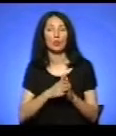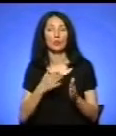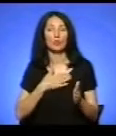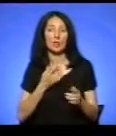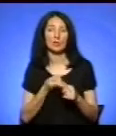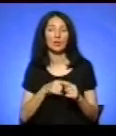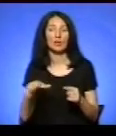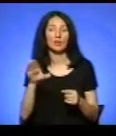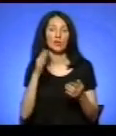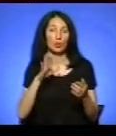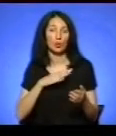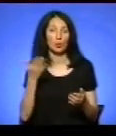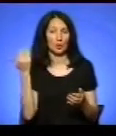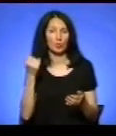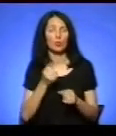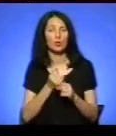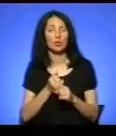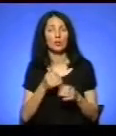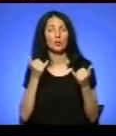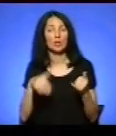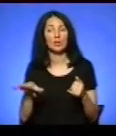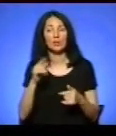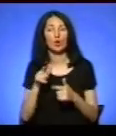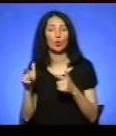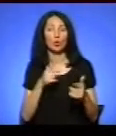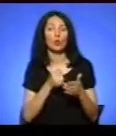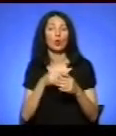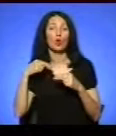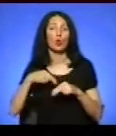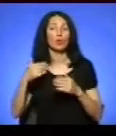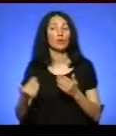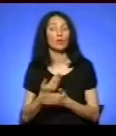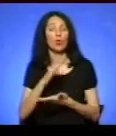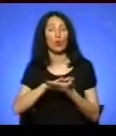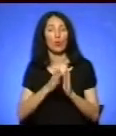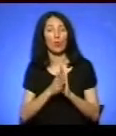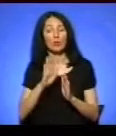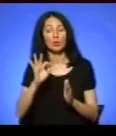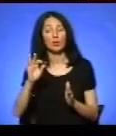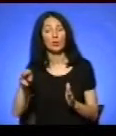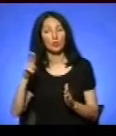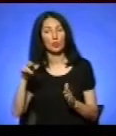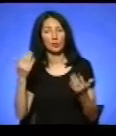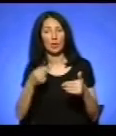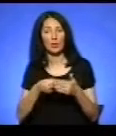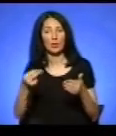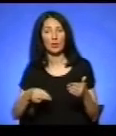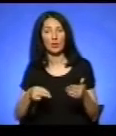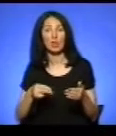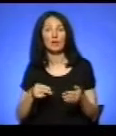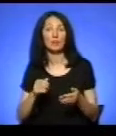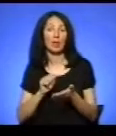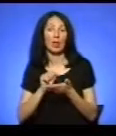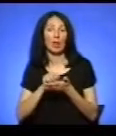з ним працюємо. Наразі все готове до роботи в нових умовах. З Володимиром Дмитровичем уже підписали декларації 400